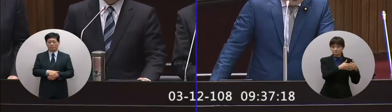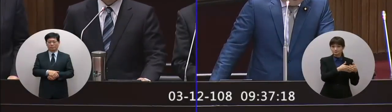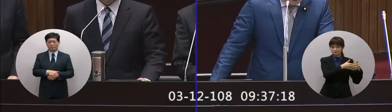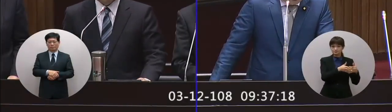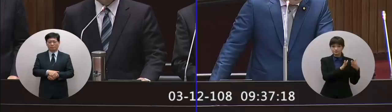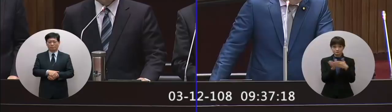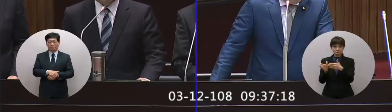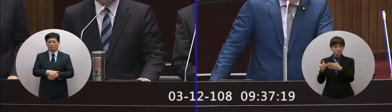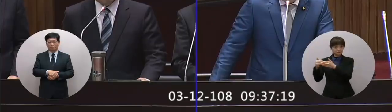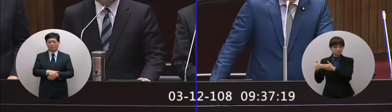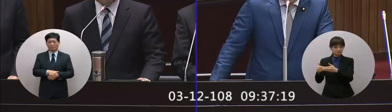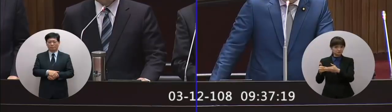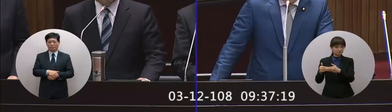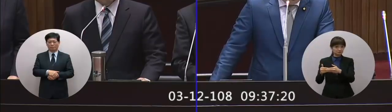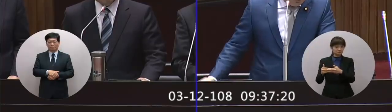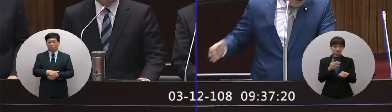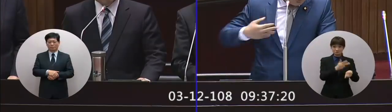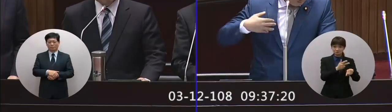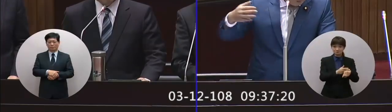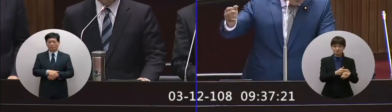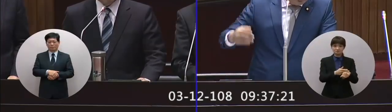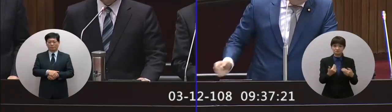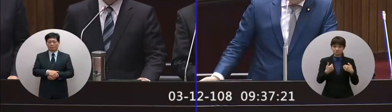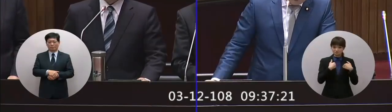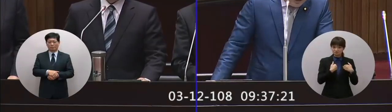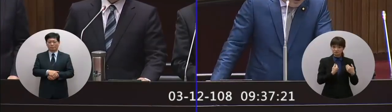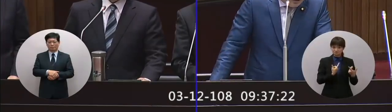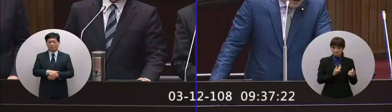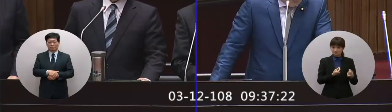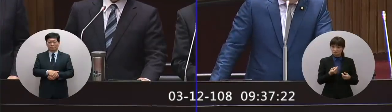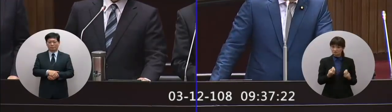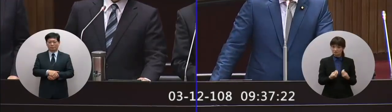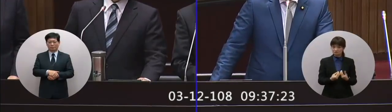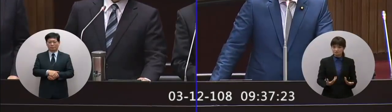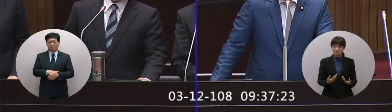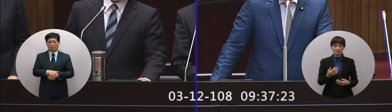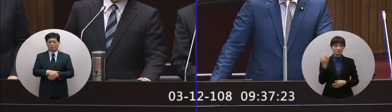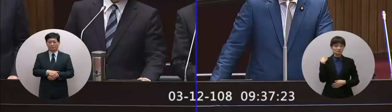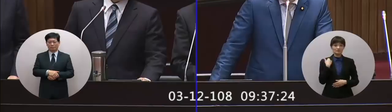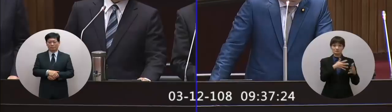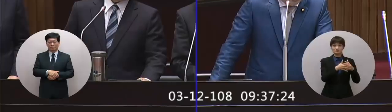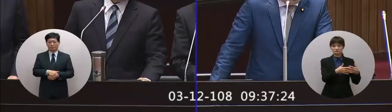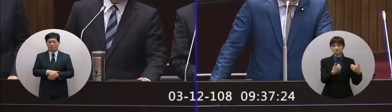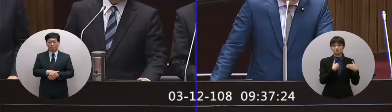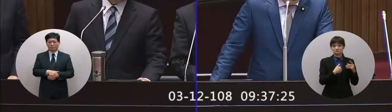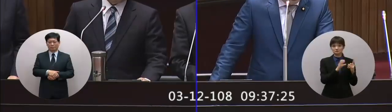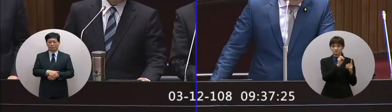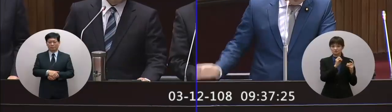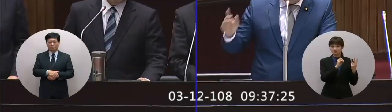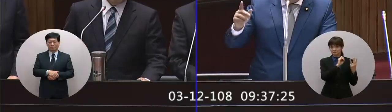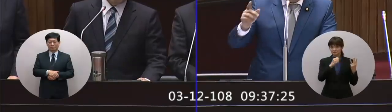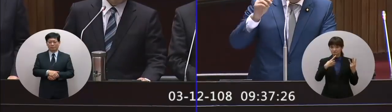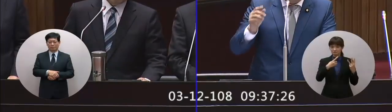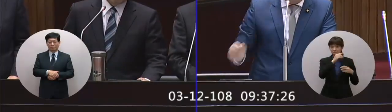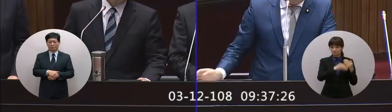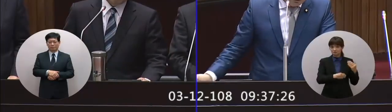国的方式对付中华民国，院长你怎么办？过去美国用301条款对付我们的痛，你不能忘记吗？那